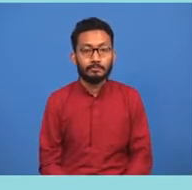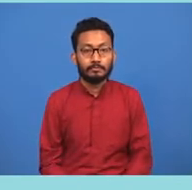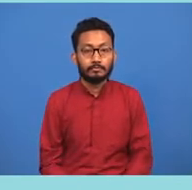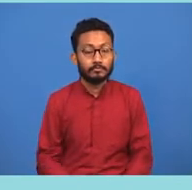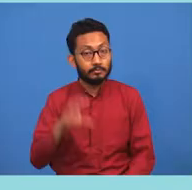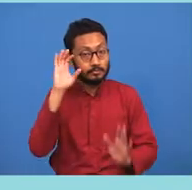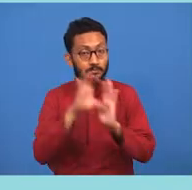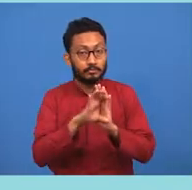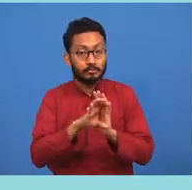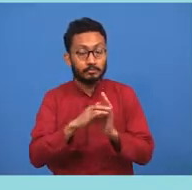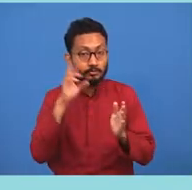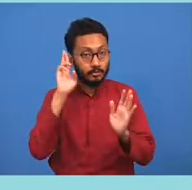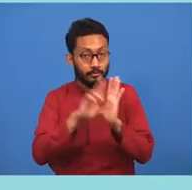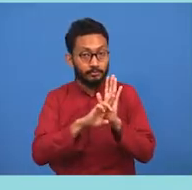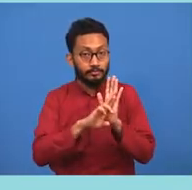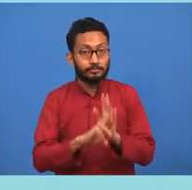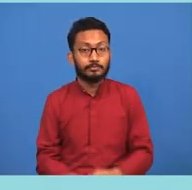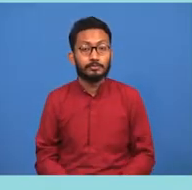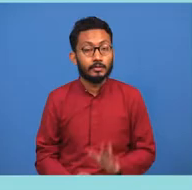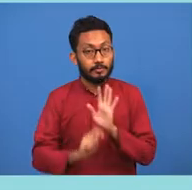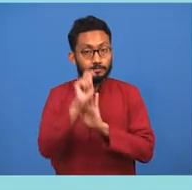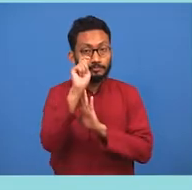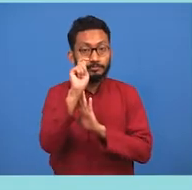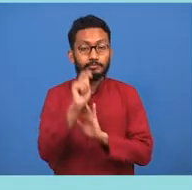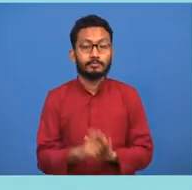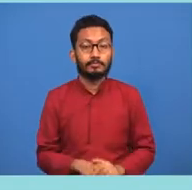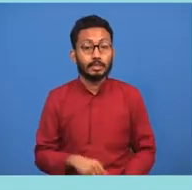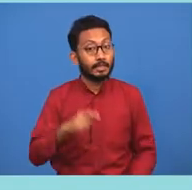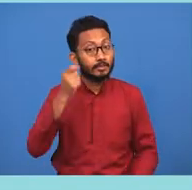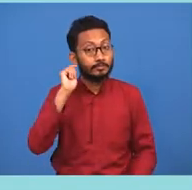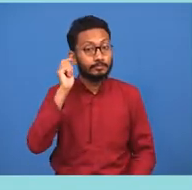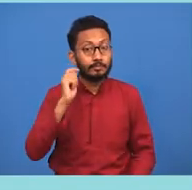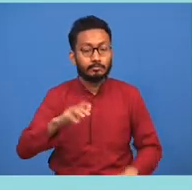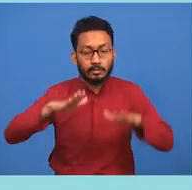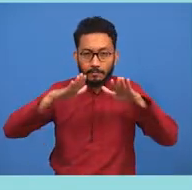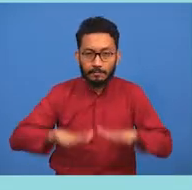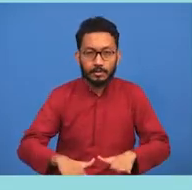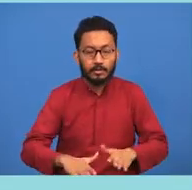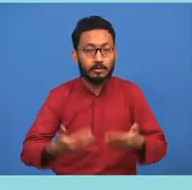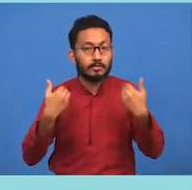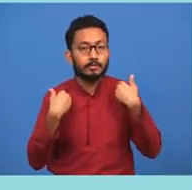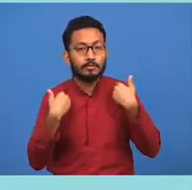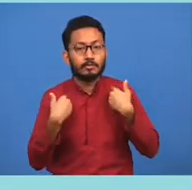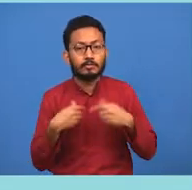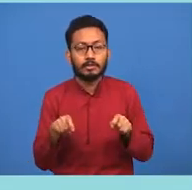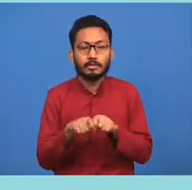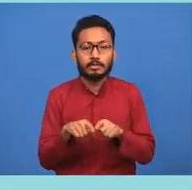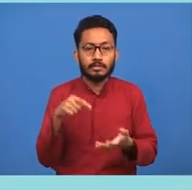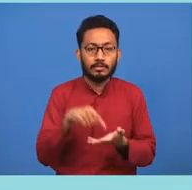Gambar raja aras tenaga bagi tindak balas pemendakan adalah seperti ini.